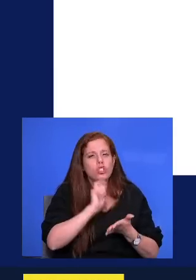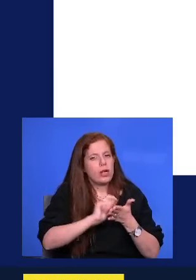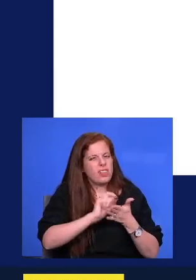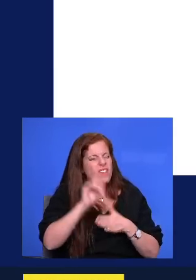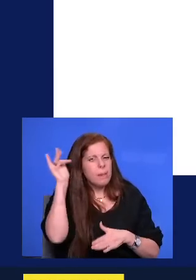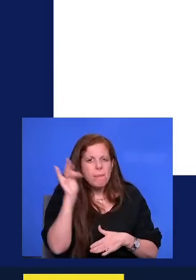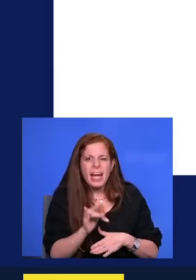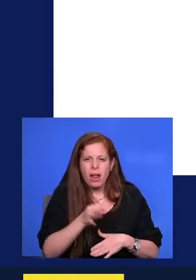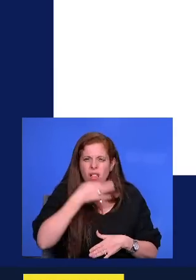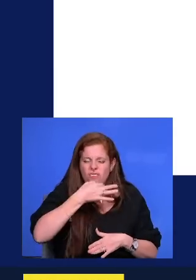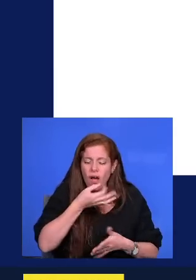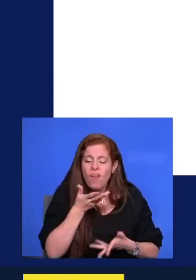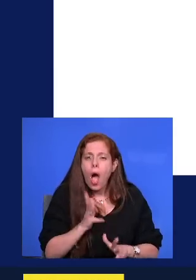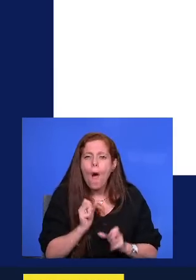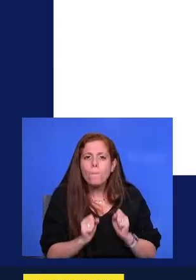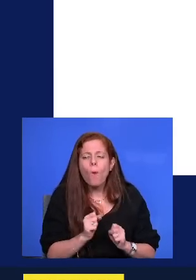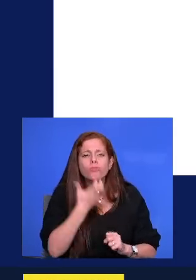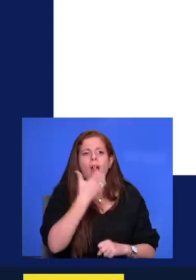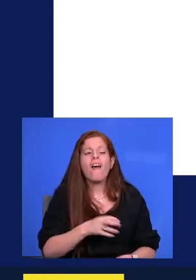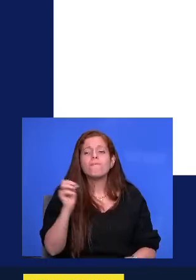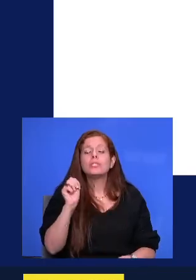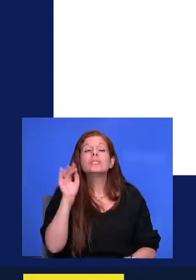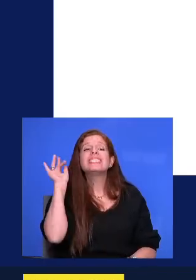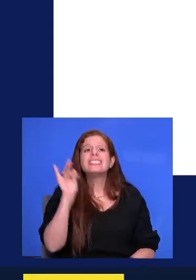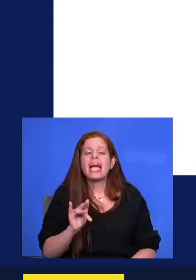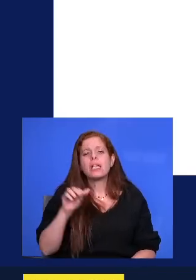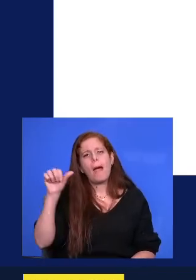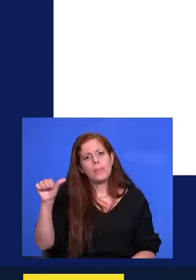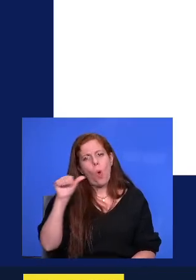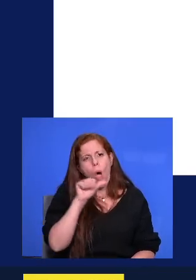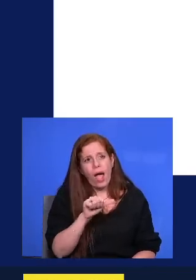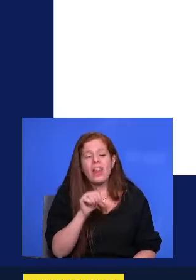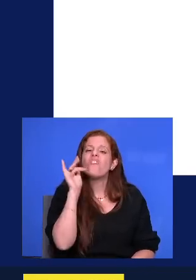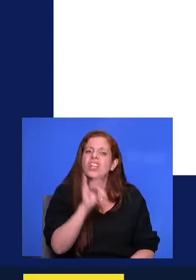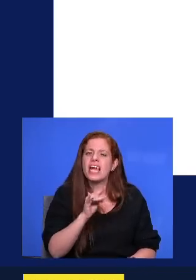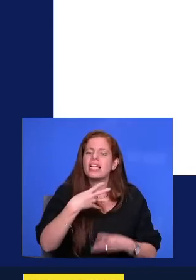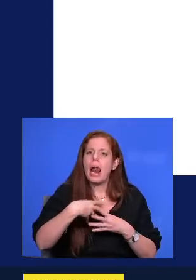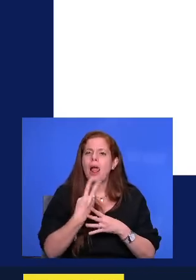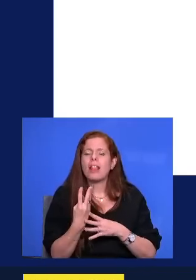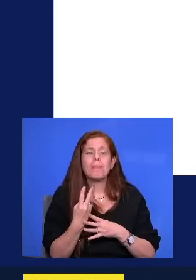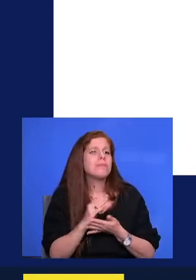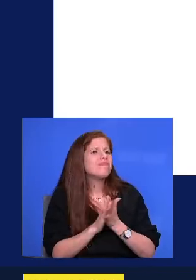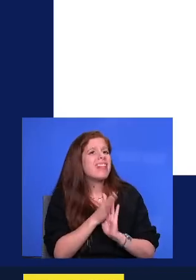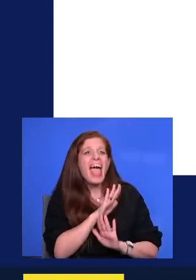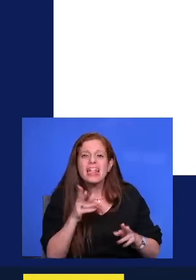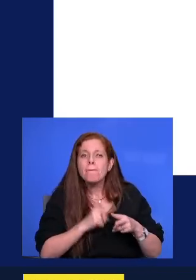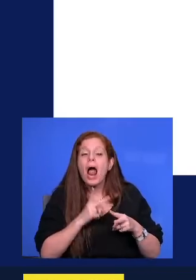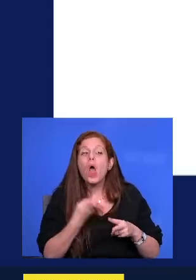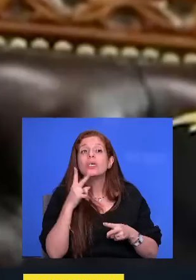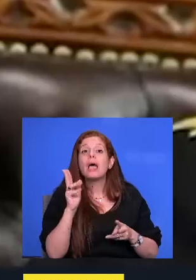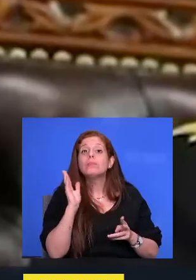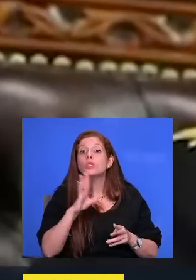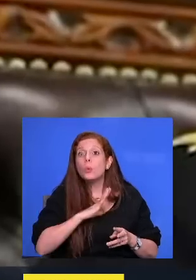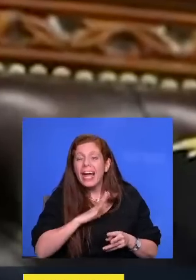בתוקף את דבריו החמורים של הרב מזוז נגד יושב ראש הכנסת אמיר אוחנה ונגד הלהט"בים. אין מחלה מסוכנת יותר משנאת